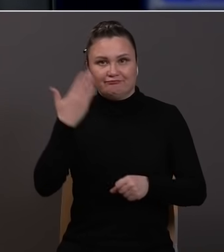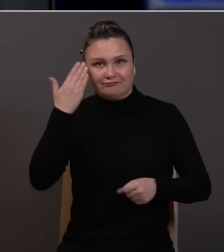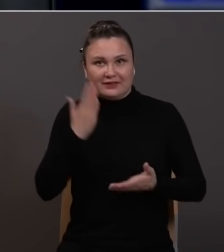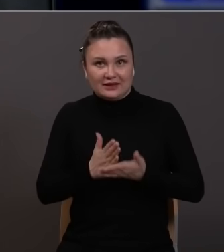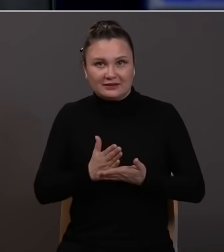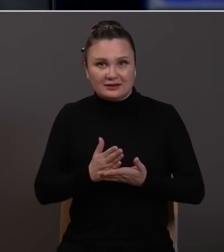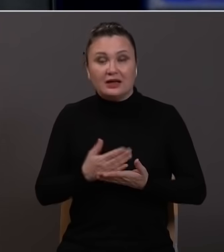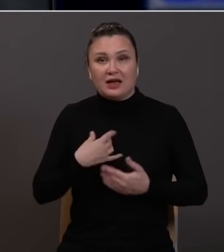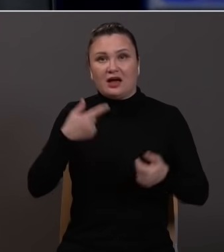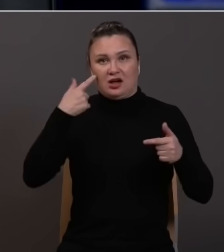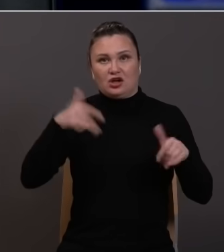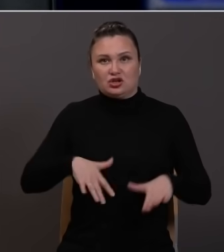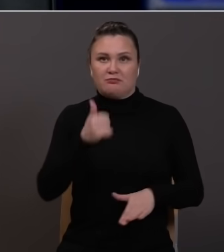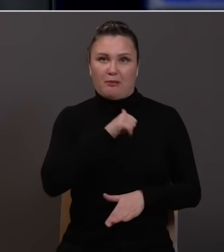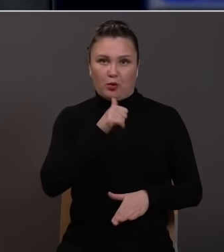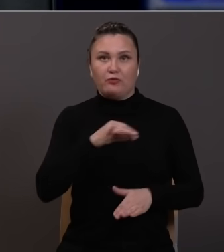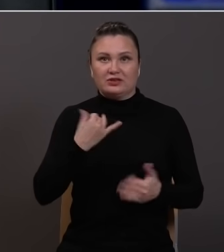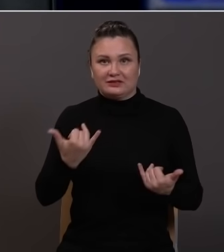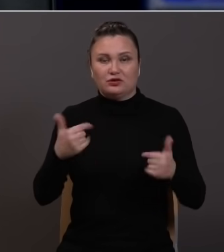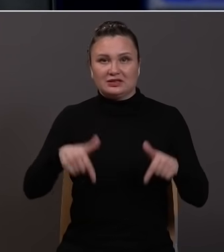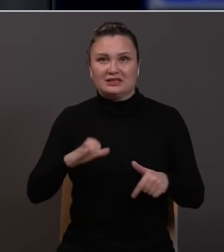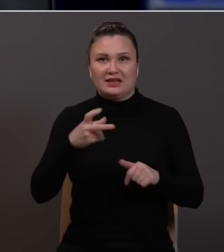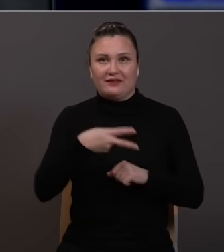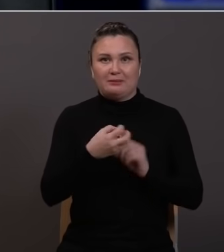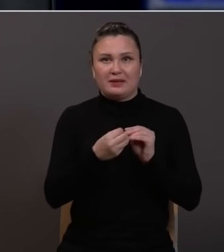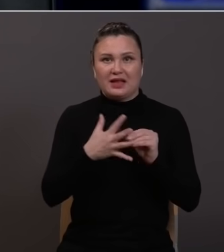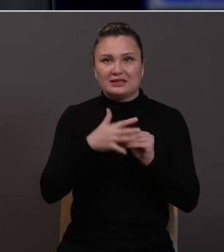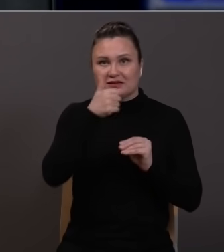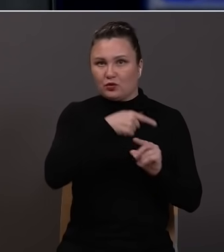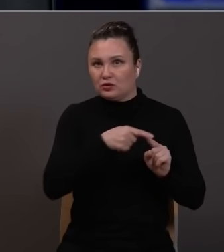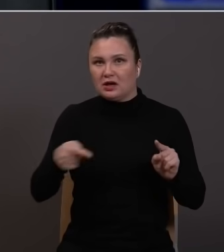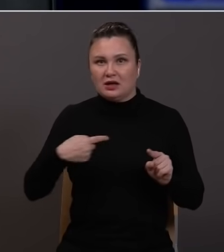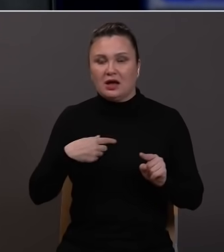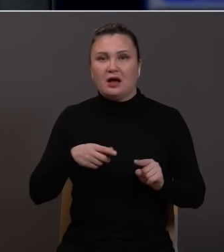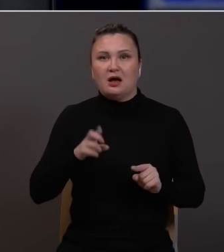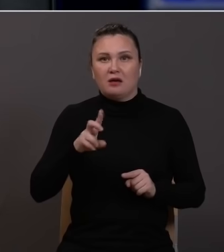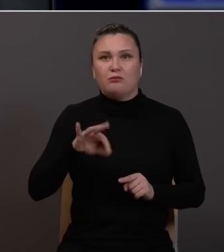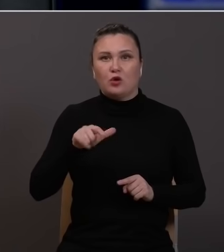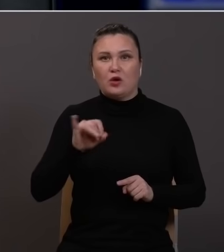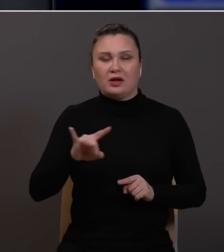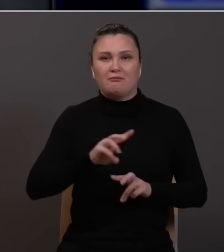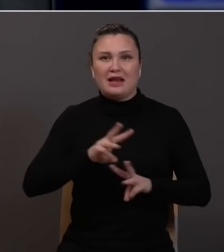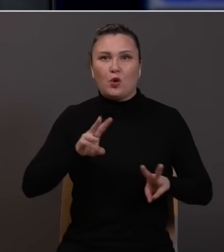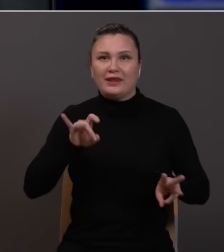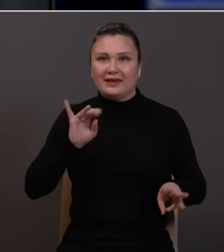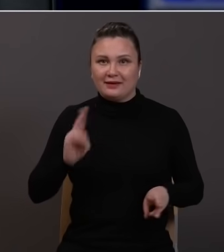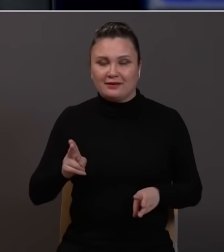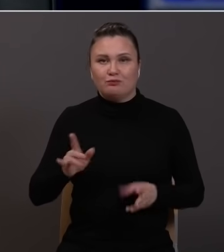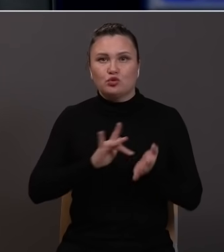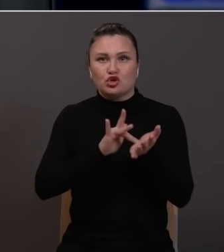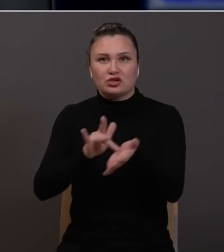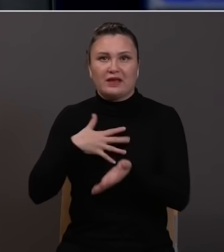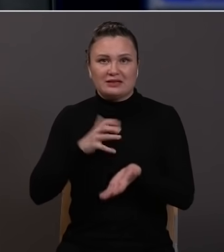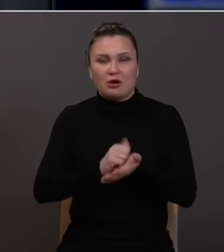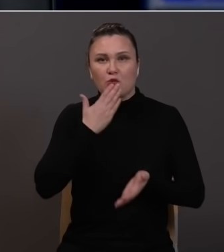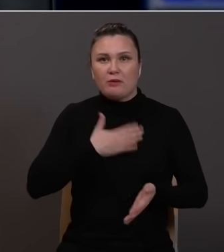попробовать. И вот сегодня здесь, с 2015 года, я блогер-миллионник, путешественник, и я занимаюсь любимым